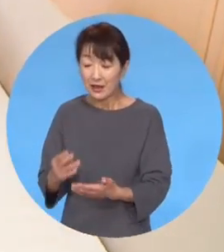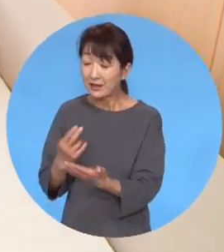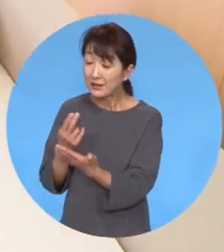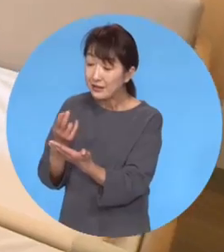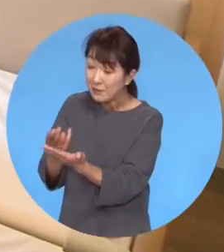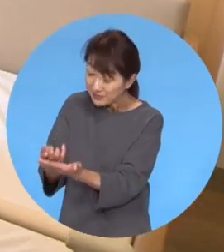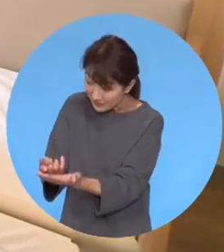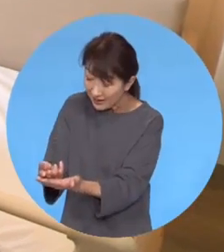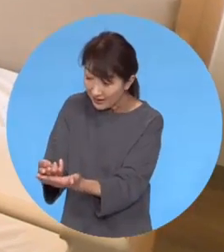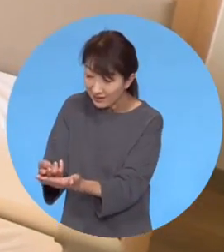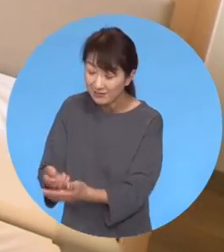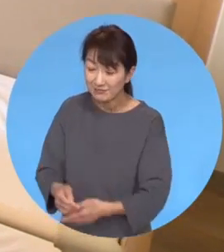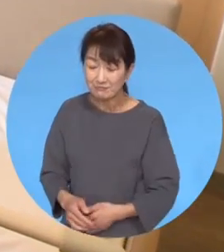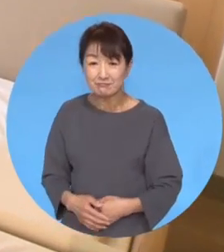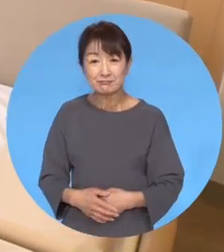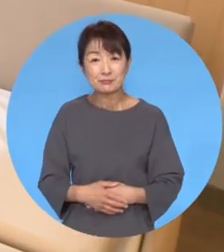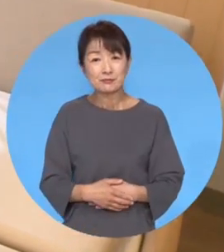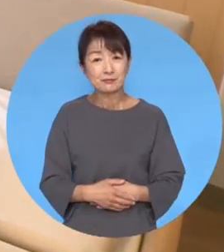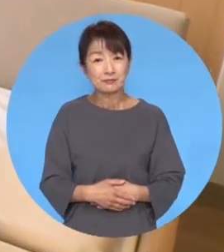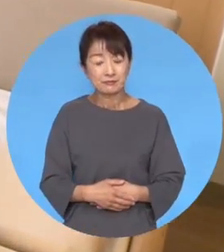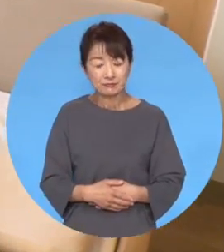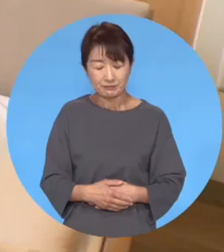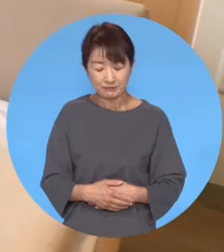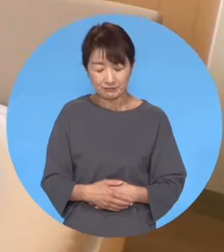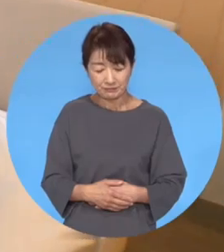よいしょ、横になります。